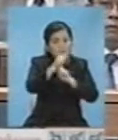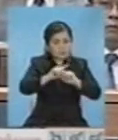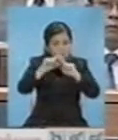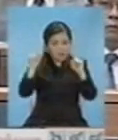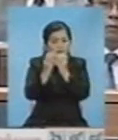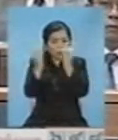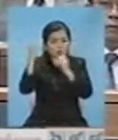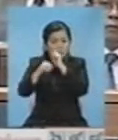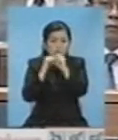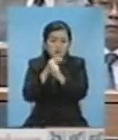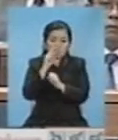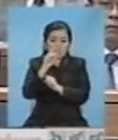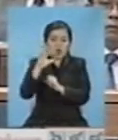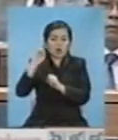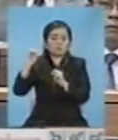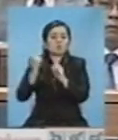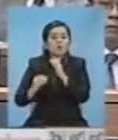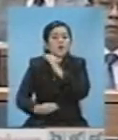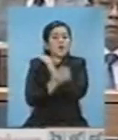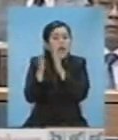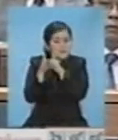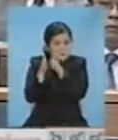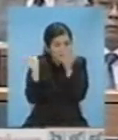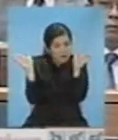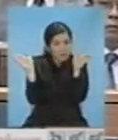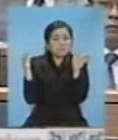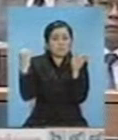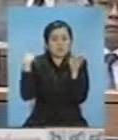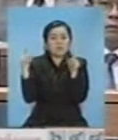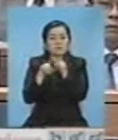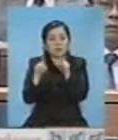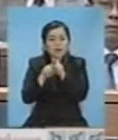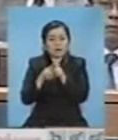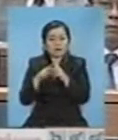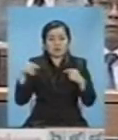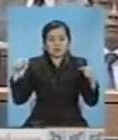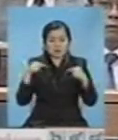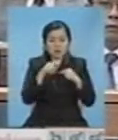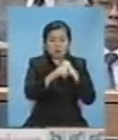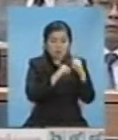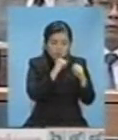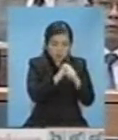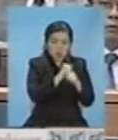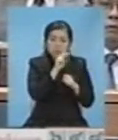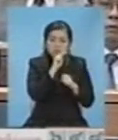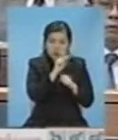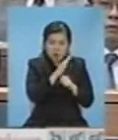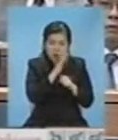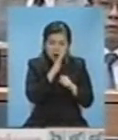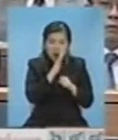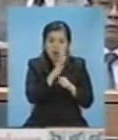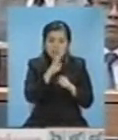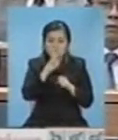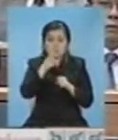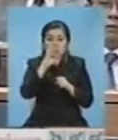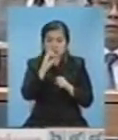นปี40จะเสนอกฎหมายต้อง 50,000 ชื่อครับแต่พอมาปี50เหลือแ